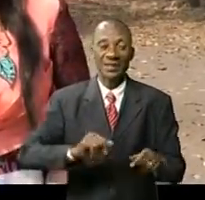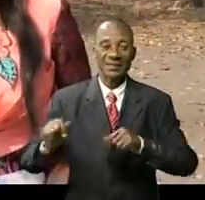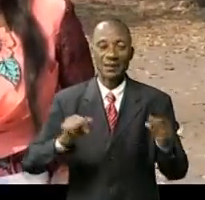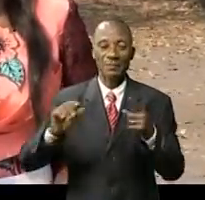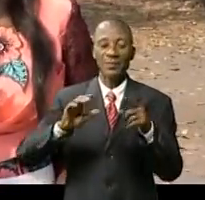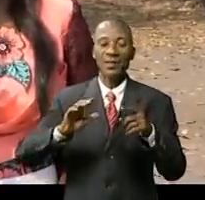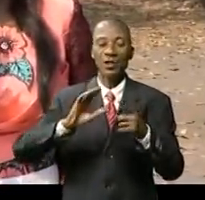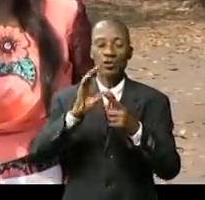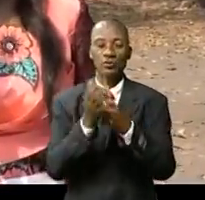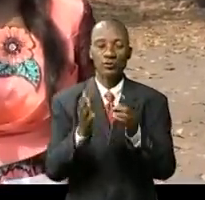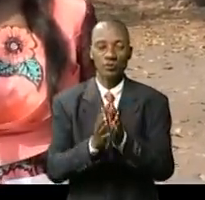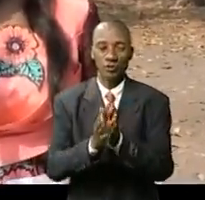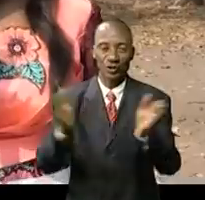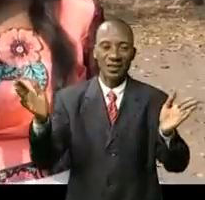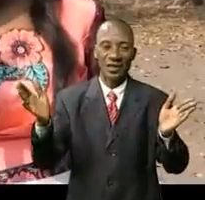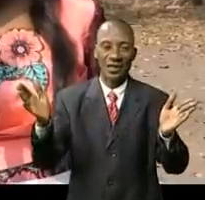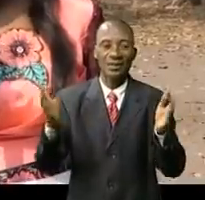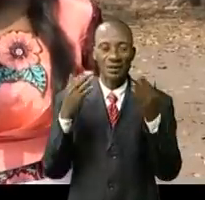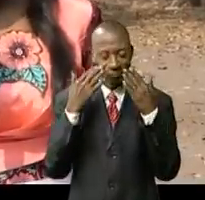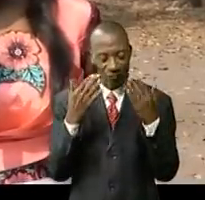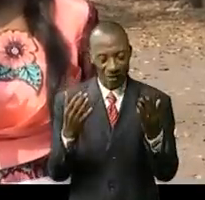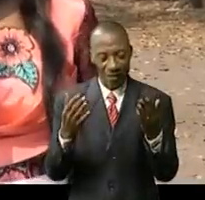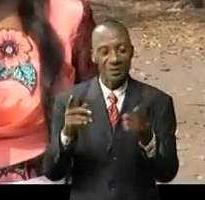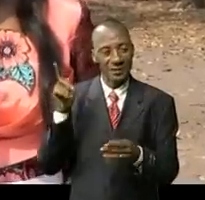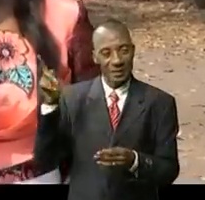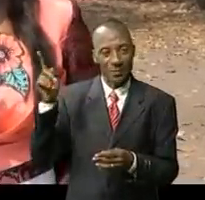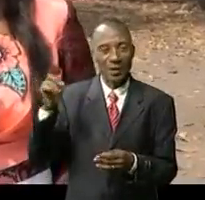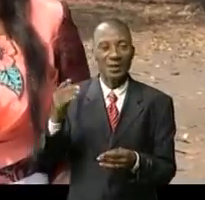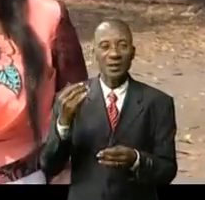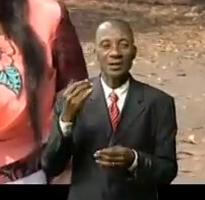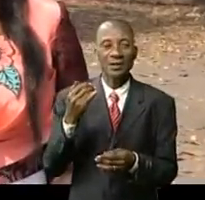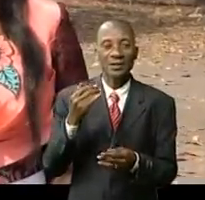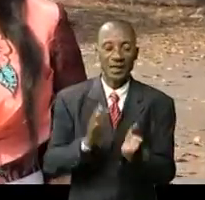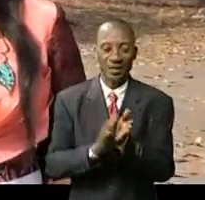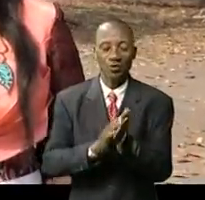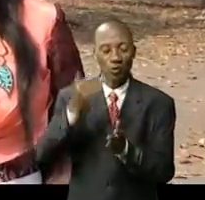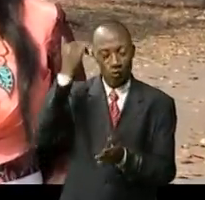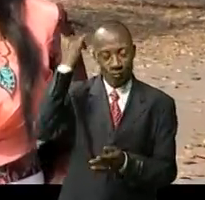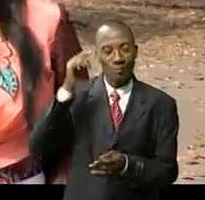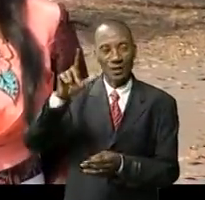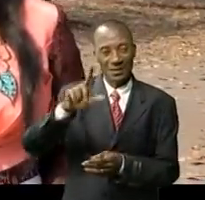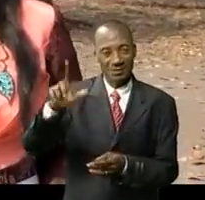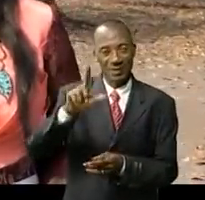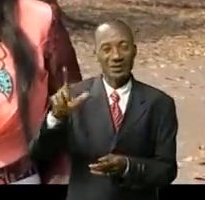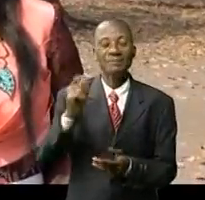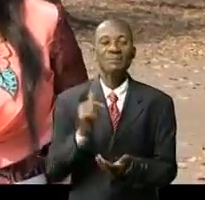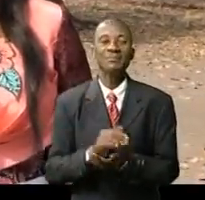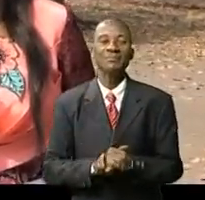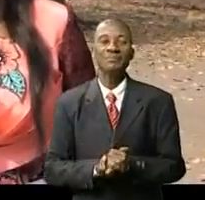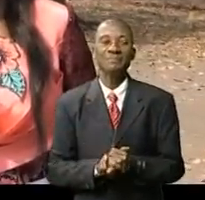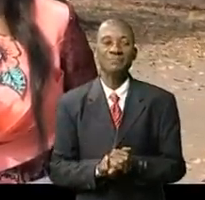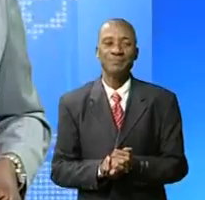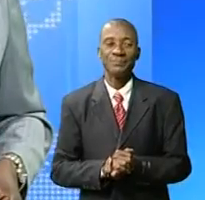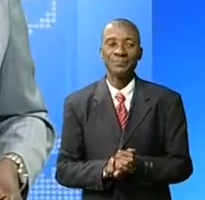culture générale. Depuis Institut Lumumba de Limete, Patsy Tondwangu Kizunda pour la Radio-Télévision Nationale